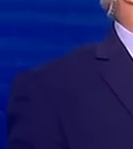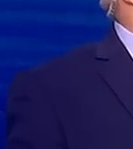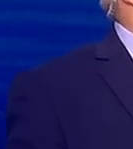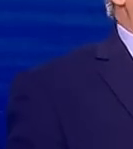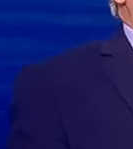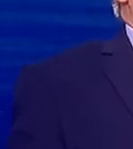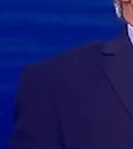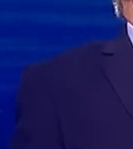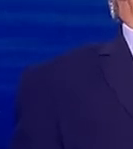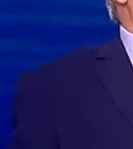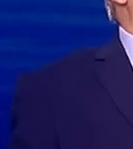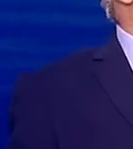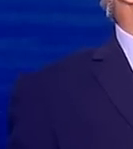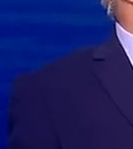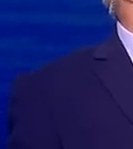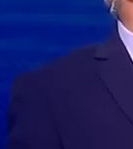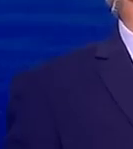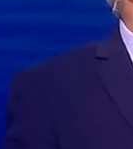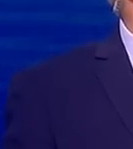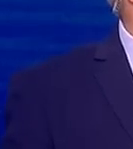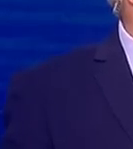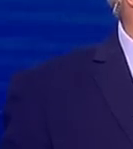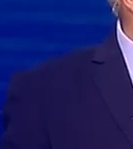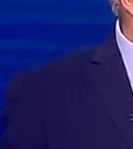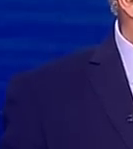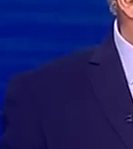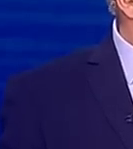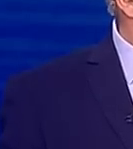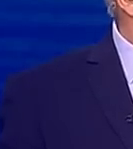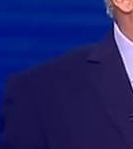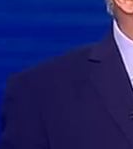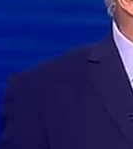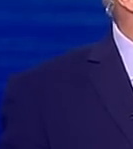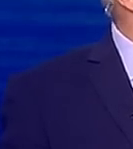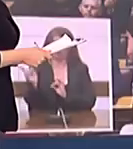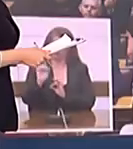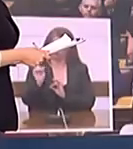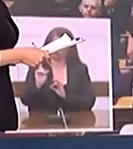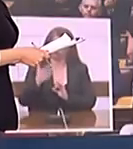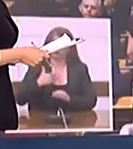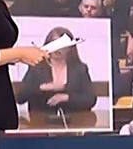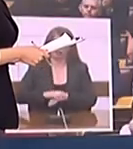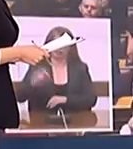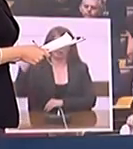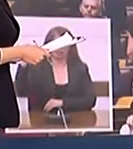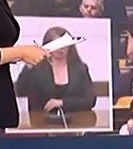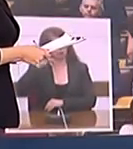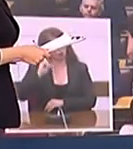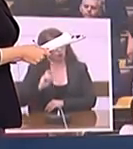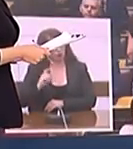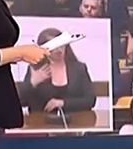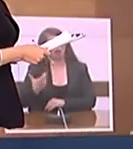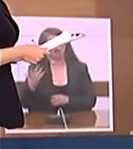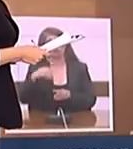Όχι να γεμίσεις. Δεν έχεις να πεις. Δεν και καλά θα μιλήσεις 40 λεπτά. Δεν έχεις να πεις 40 λεπτά στις προγραμματικές δηλώσεις. Άμα τα λες σε